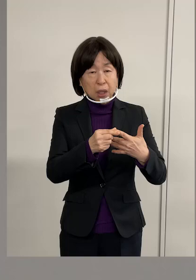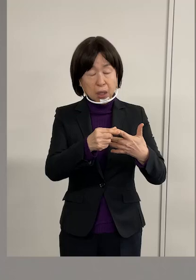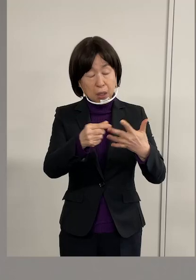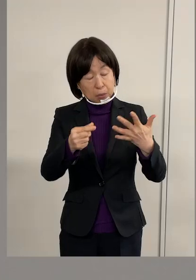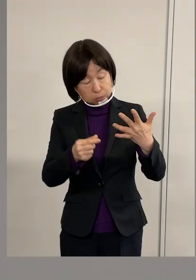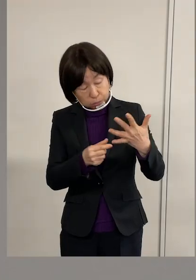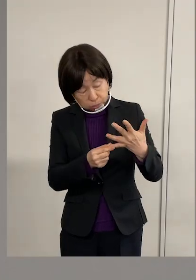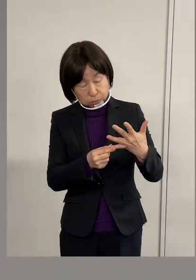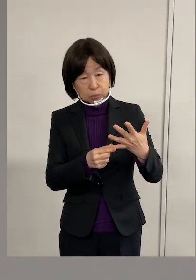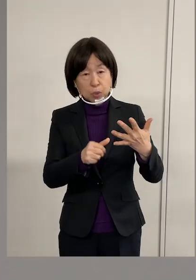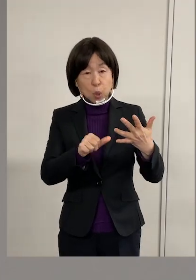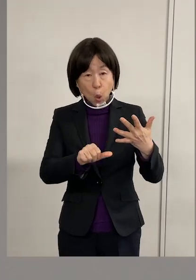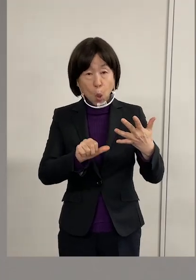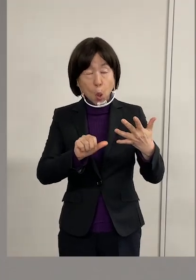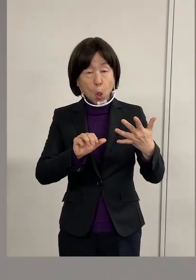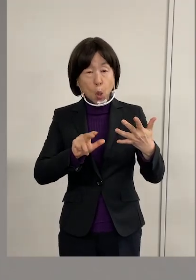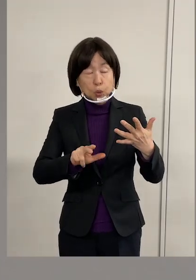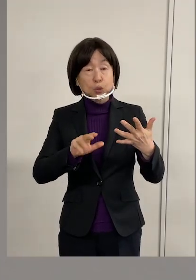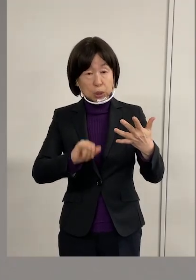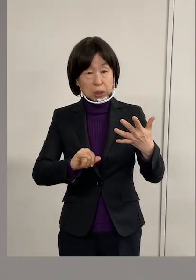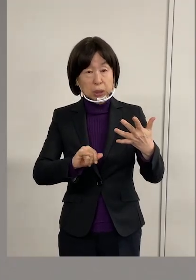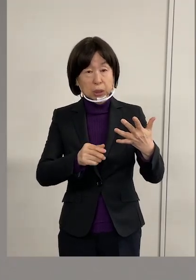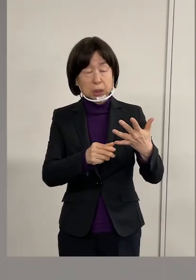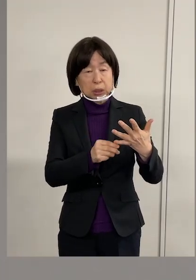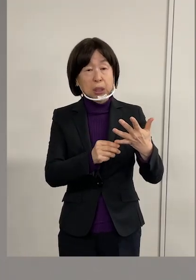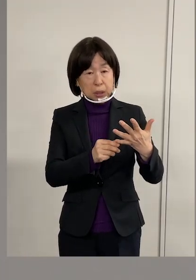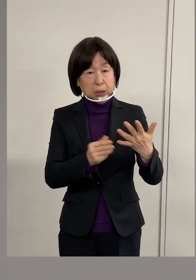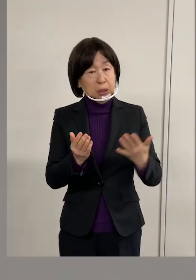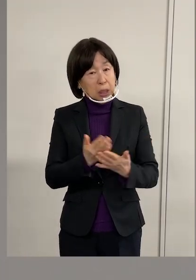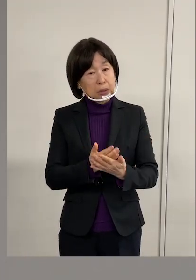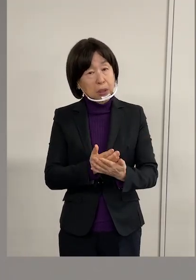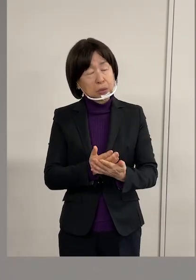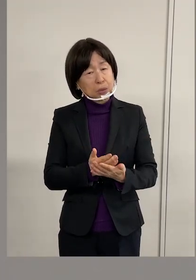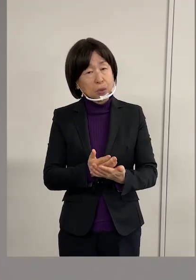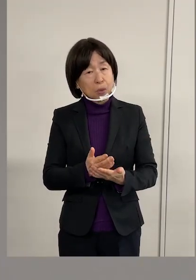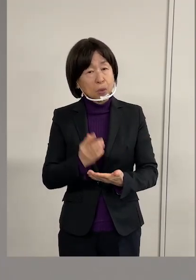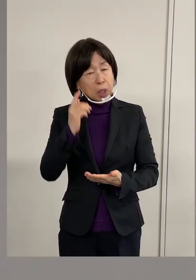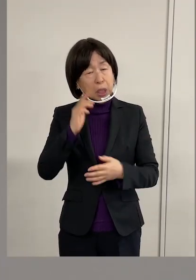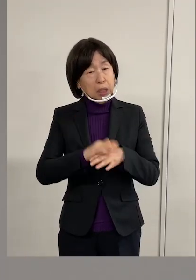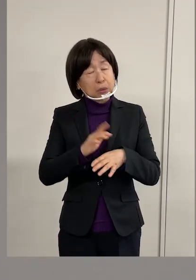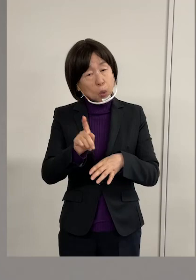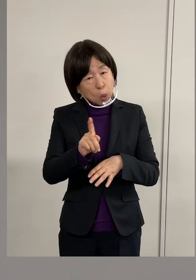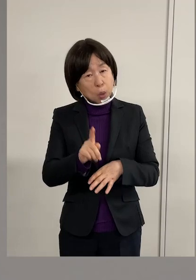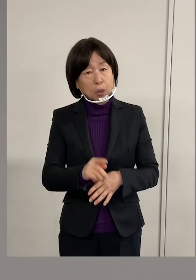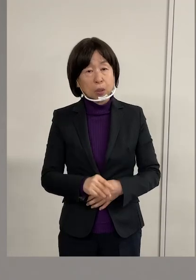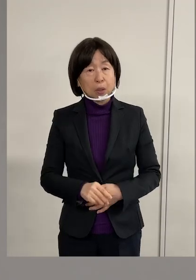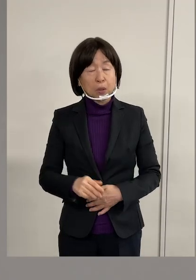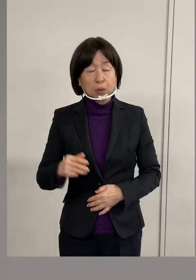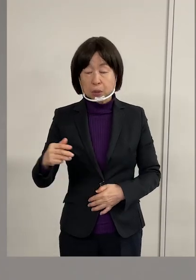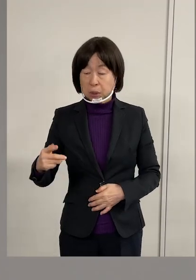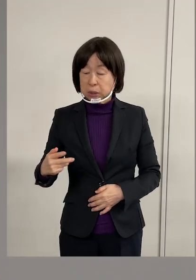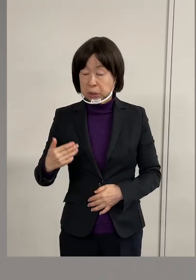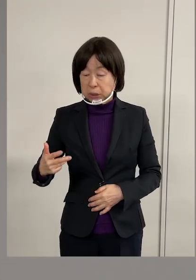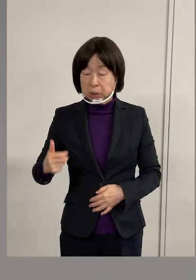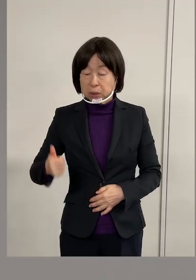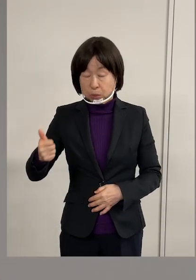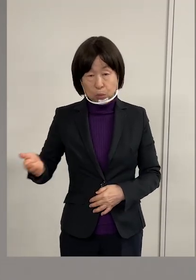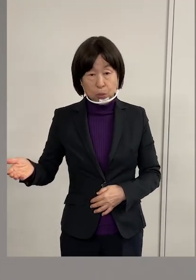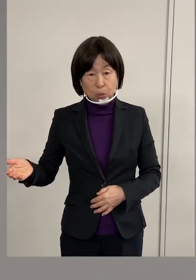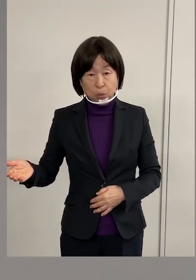りましたけども、受け止めをまず教えてください。 正式に言うとまだですけれ